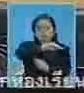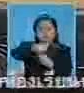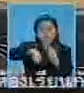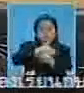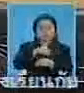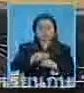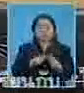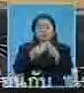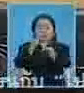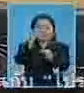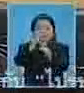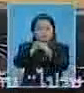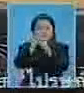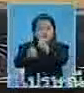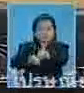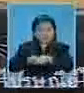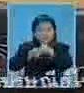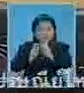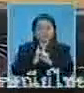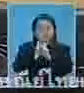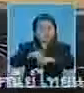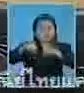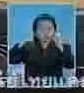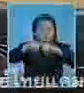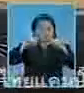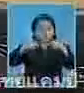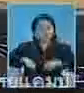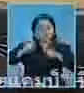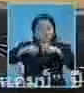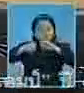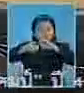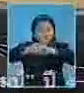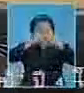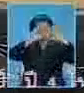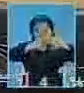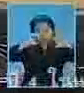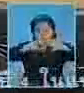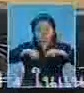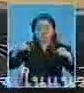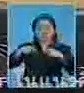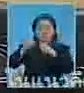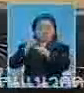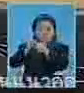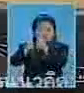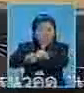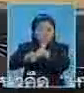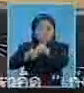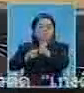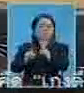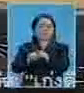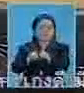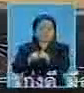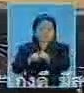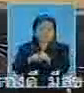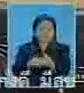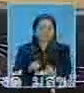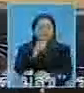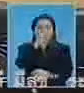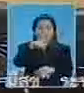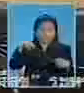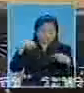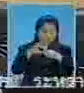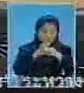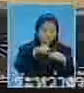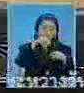ส.ตามข้อตกลงระหว่างธกส.กับรัฐบาลเพราะนั้นในส่วนของการบริหารเรื่องของราคาน้ำ